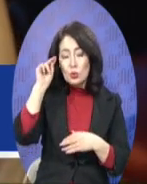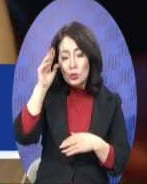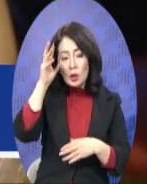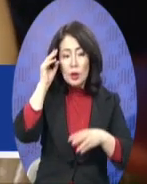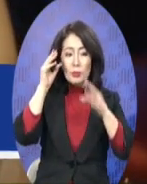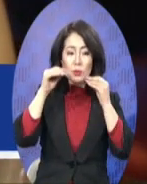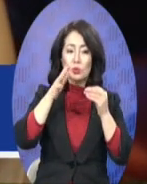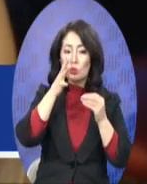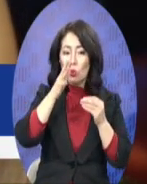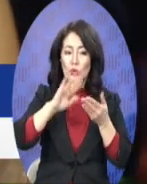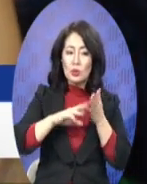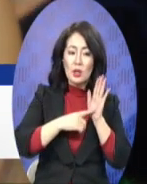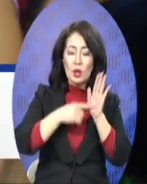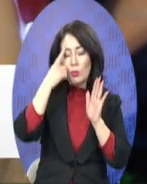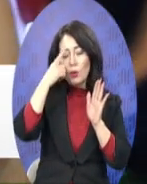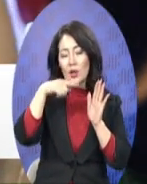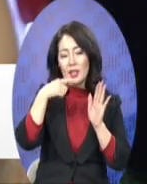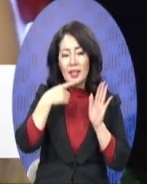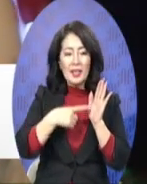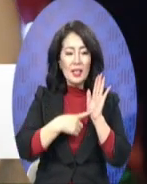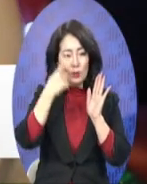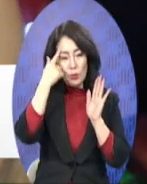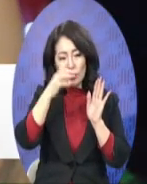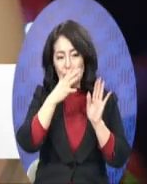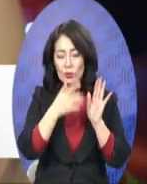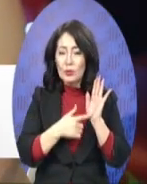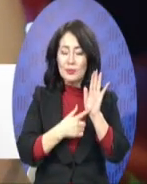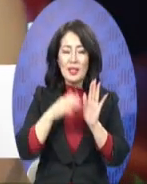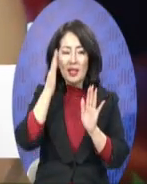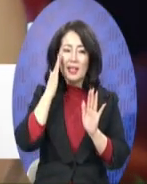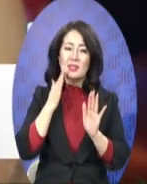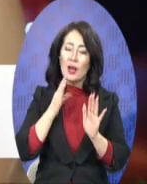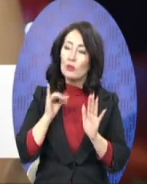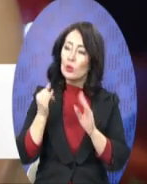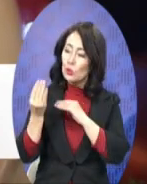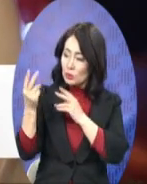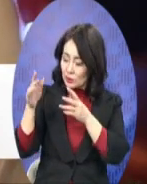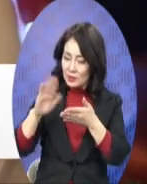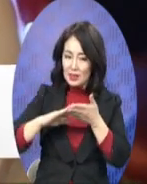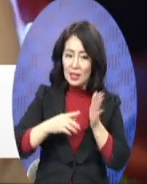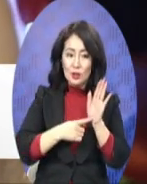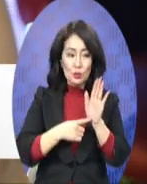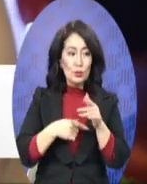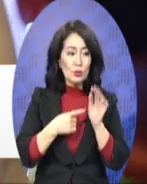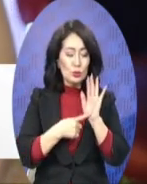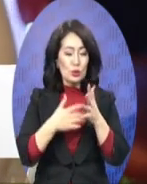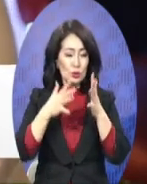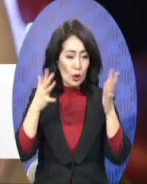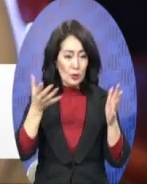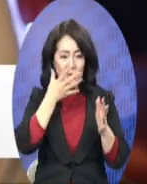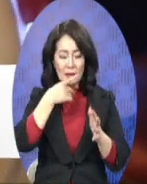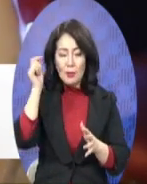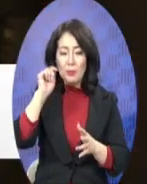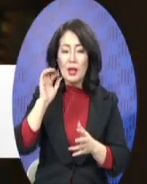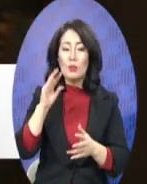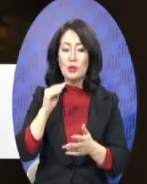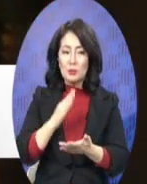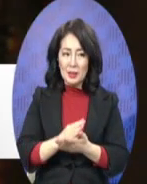дуу шүлгүүдээ монгол хэлээрээ уншиж, монгол дуугаар дуулж, эцэг эхтэй юу сурч мэдснээ тайлгэнсэн ийм өргөн дэлгэр сайхан баяр болж